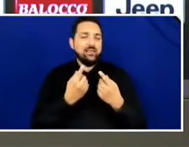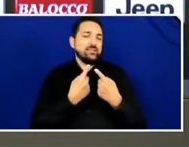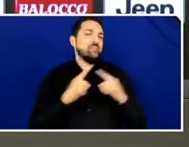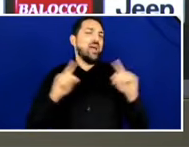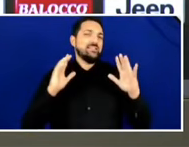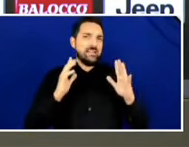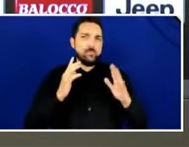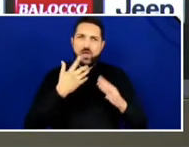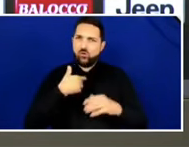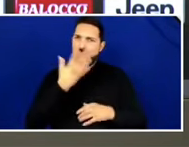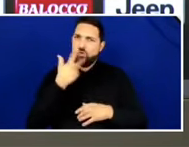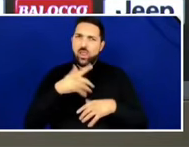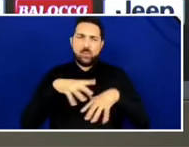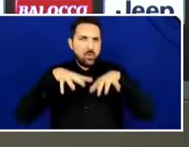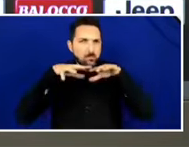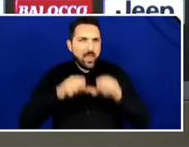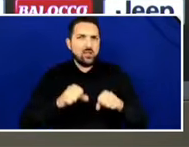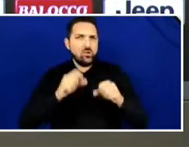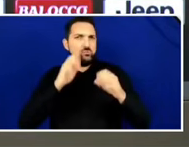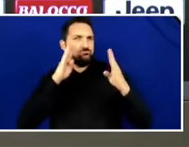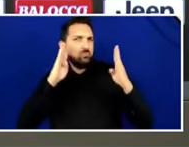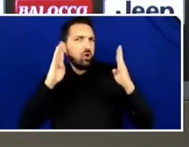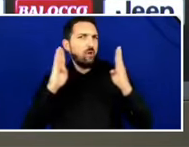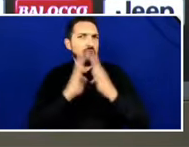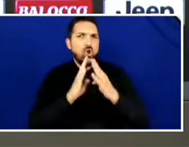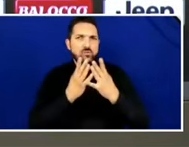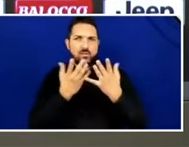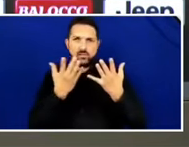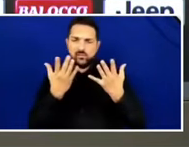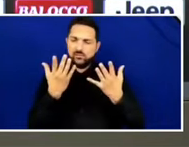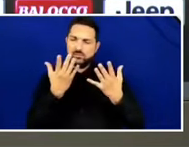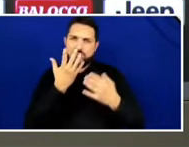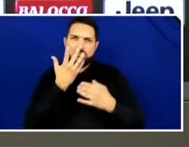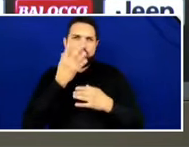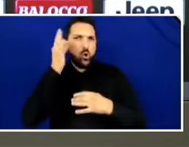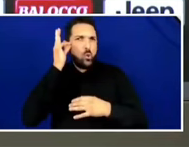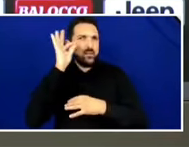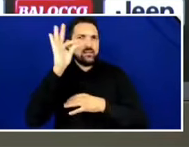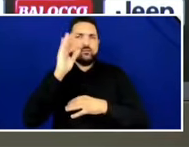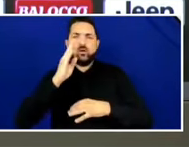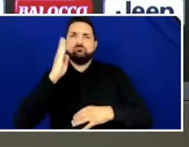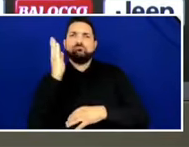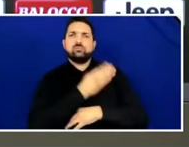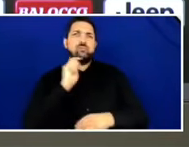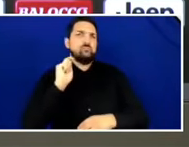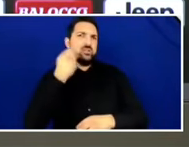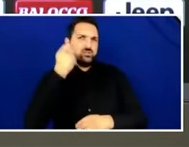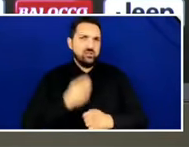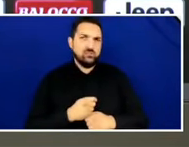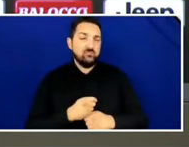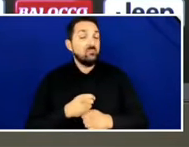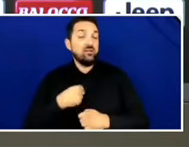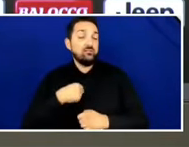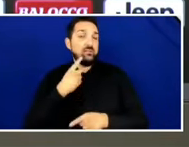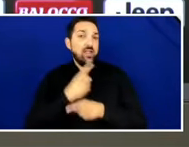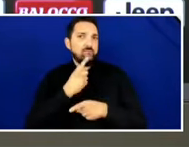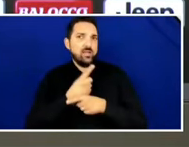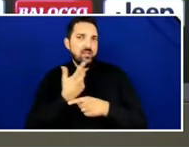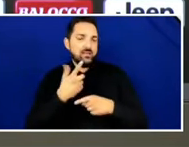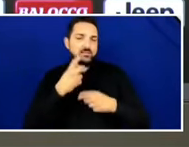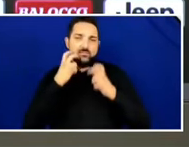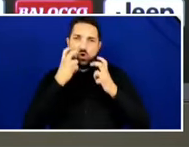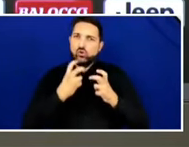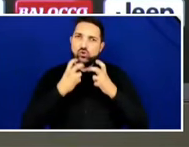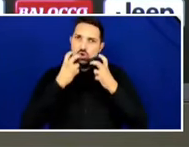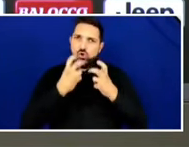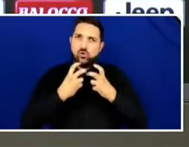per arrivare al al risultato Che che vogliamo avere ma lo dobbiamo meritare come sempre dobbiamo fare bene